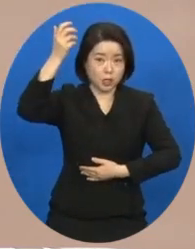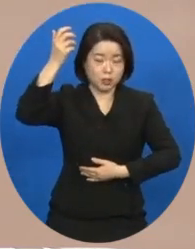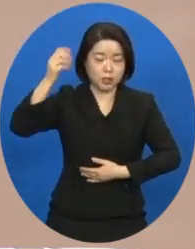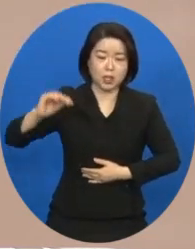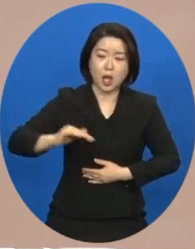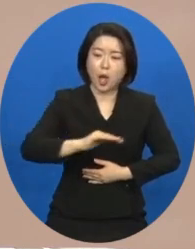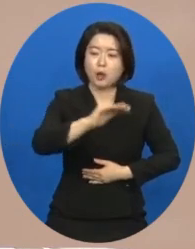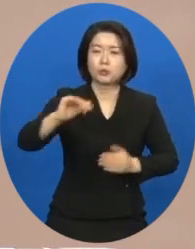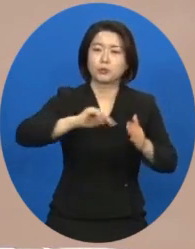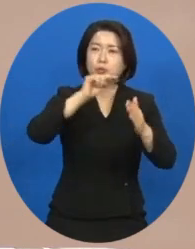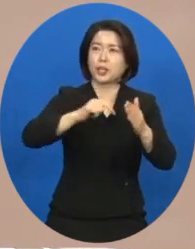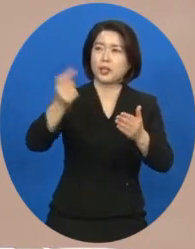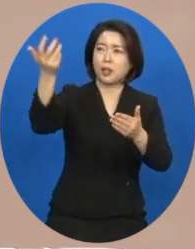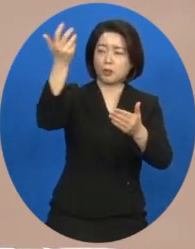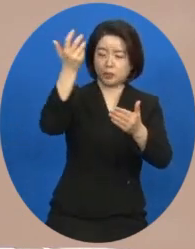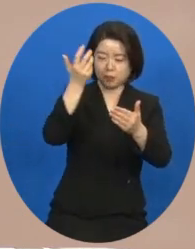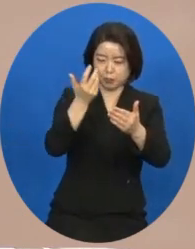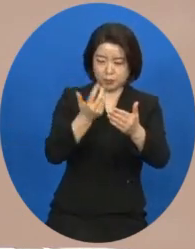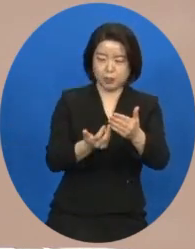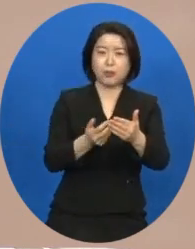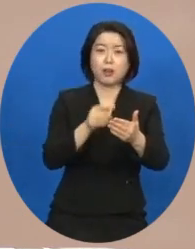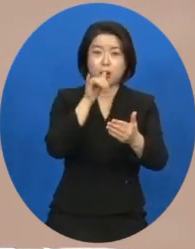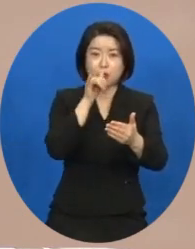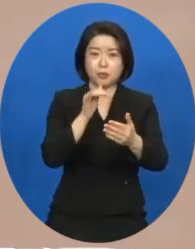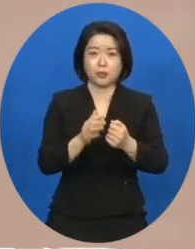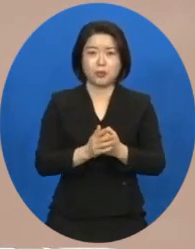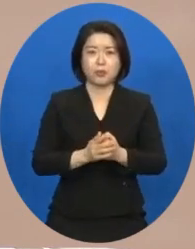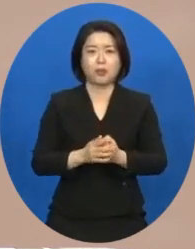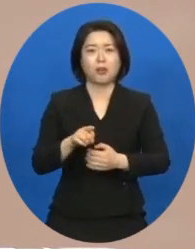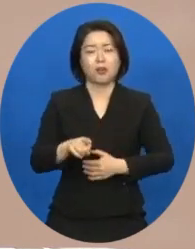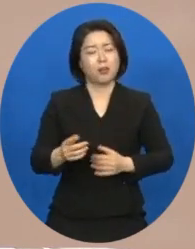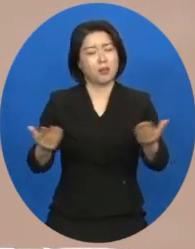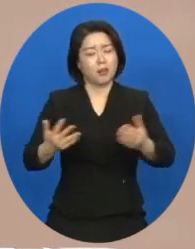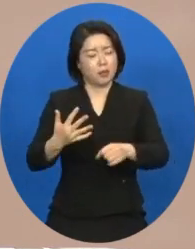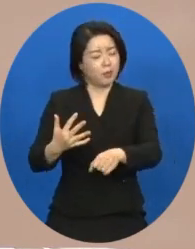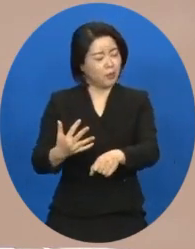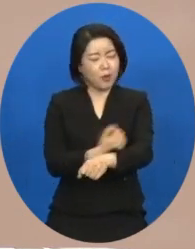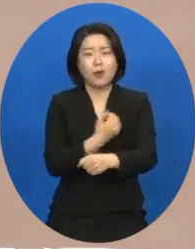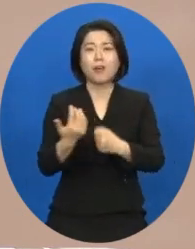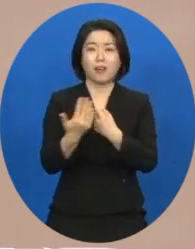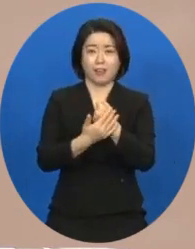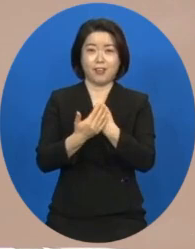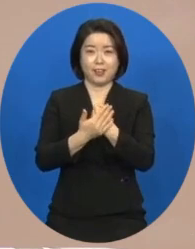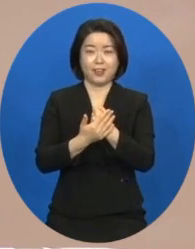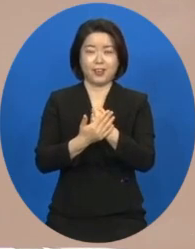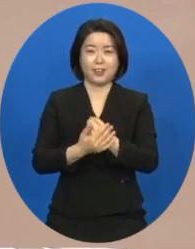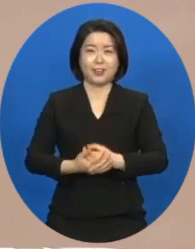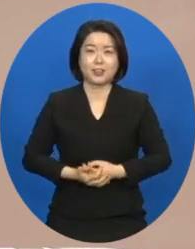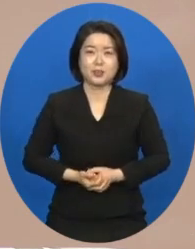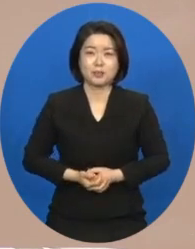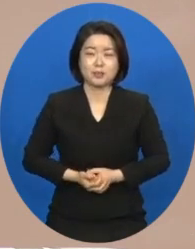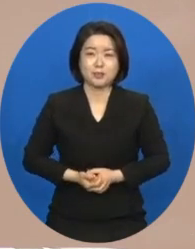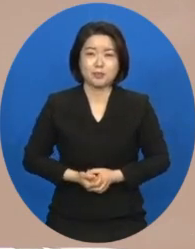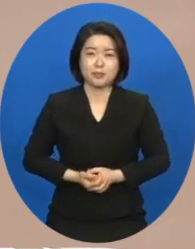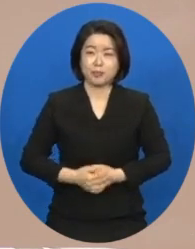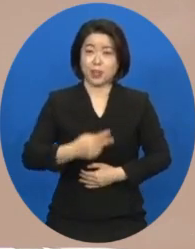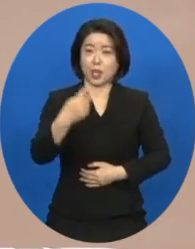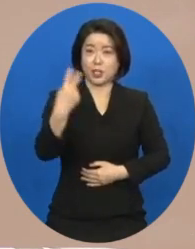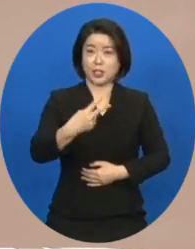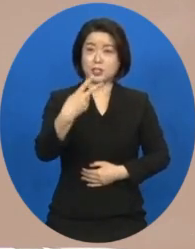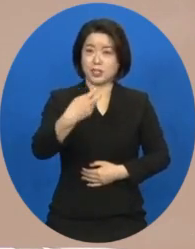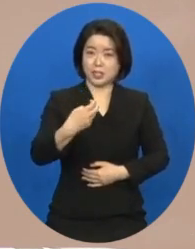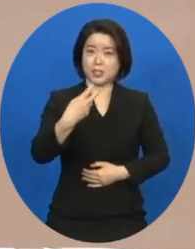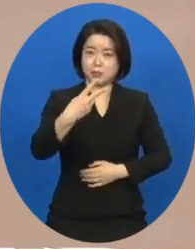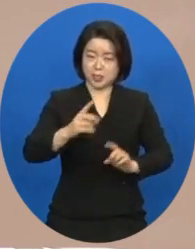우리 안에 거하시고, 이건 엄청난 은혜죠. 그러면 여러분,